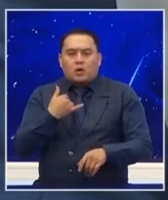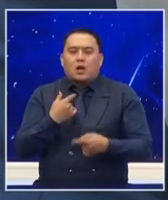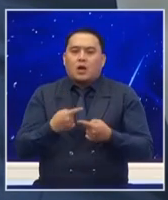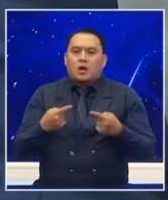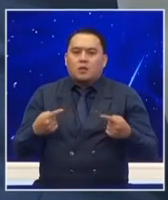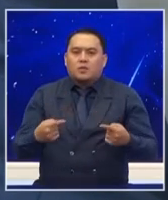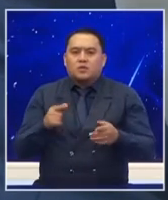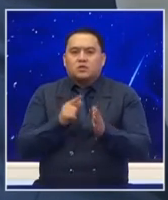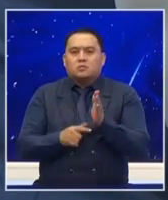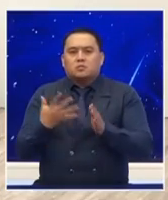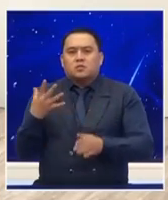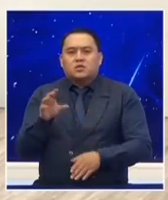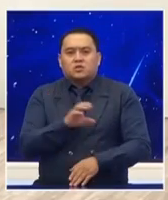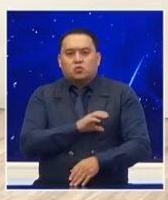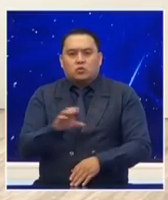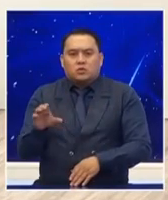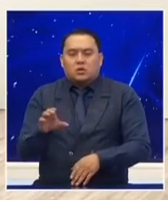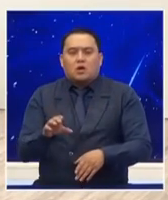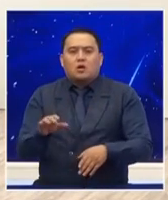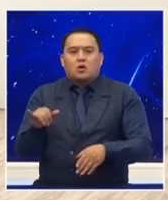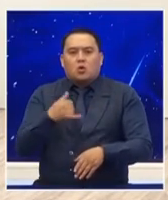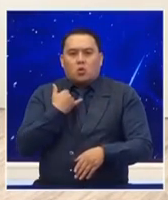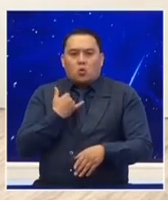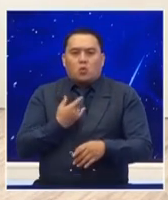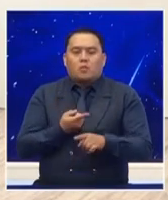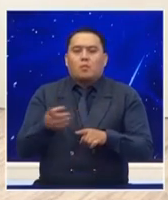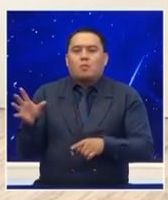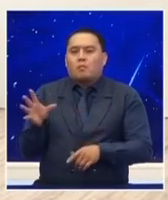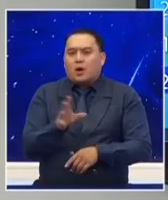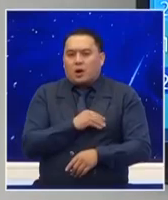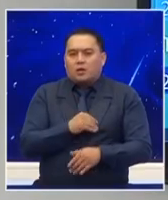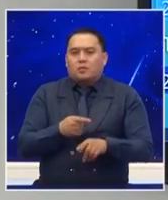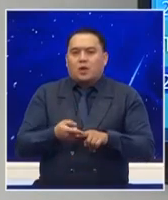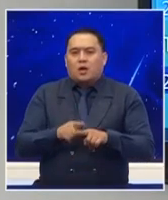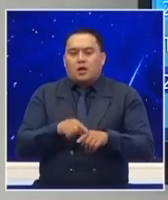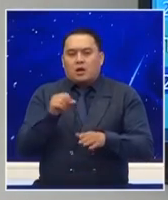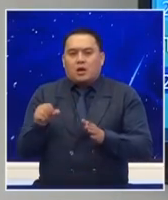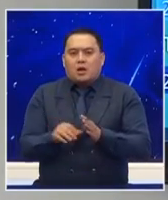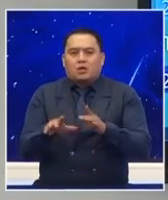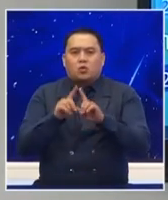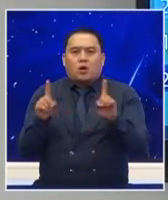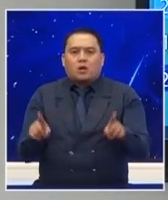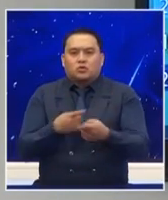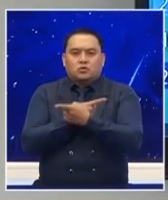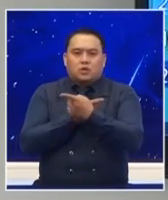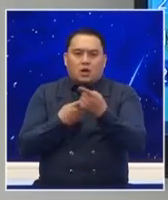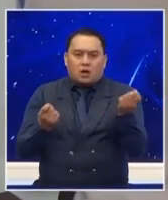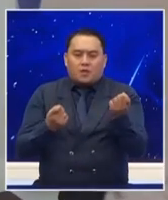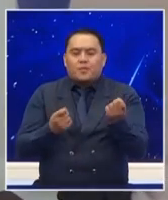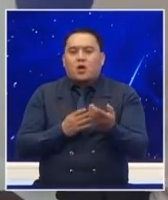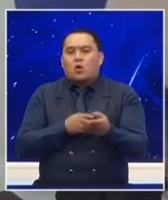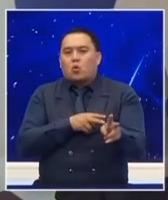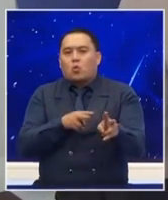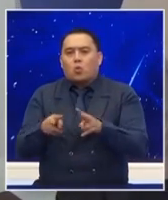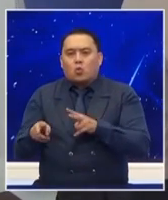тұрғынға 75 секундта қызмет көрсетеді. Жалпы 103-ке түскен қоңыраулардың барлығы мына электронды тақтайшаға жарияланады. Мониторинг жүргізіледі.